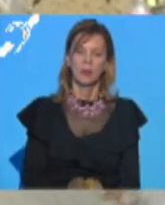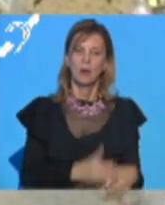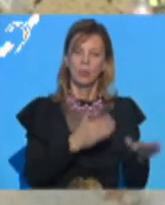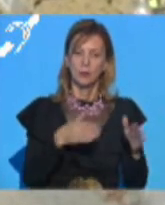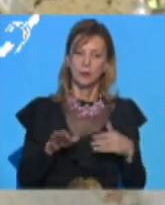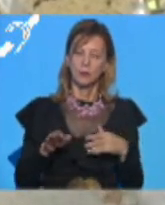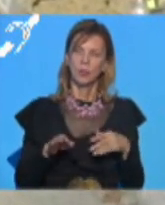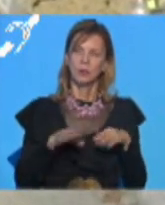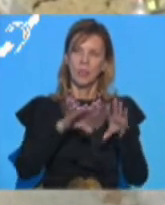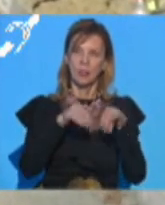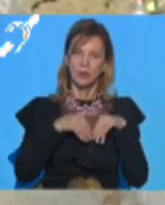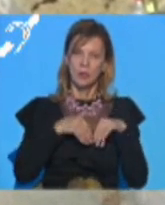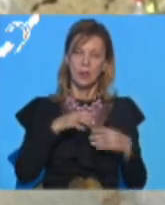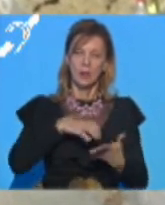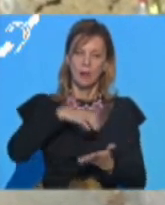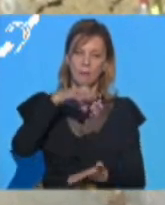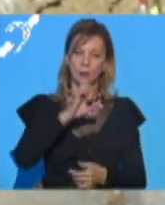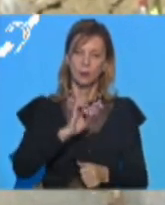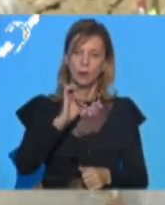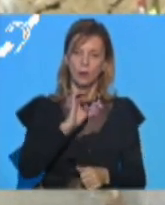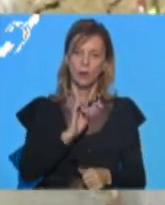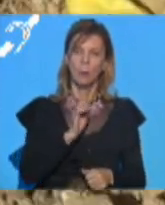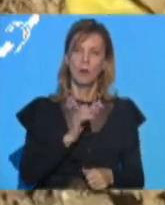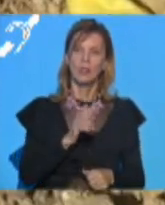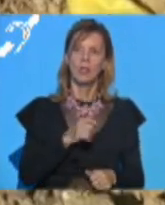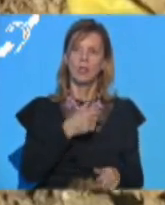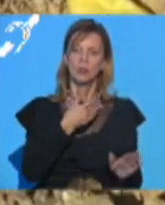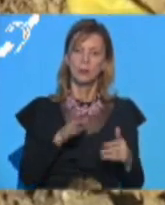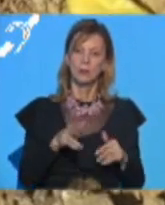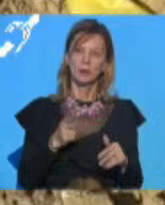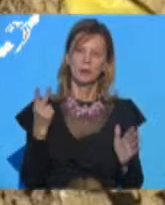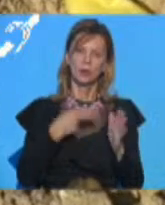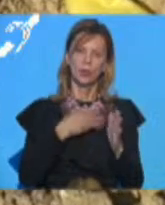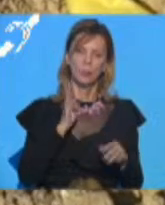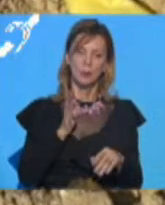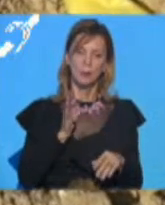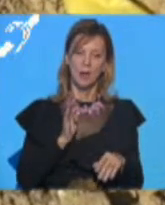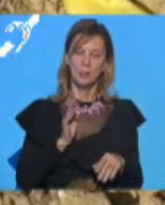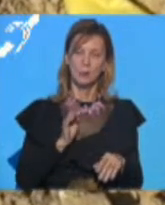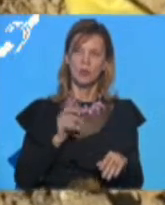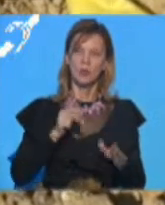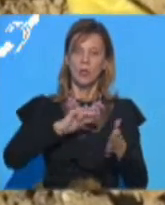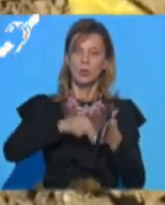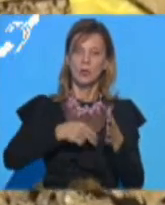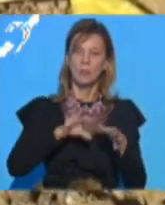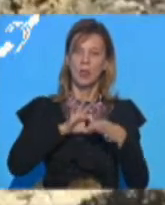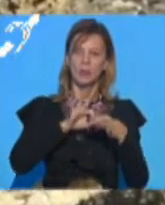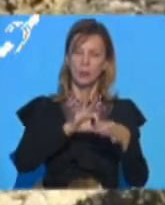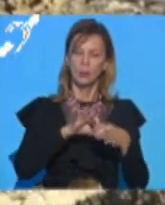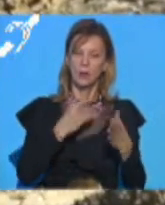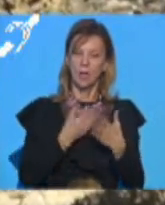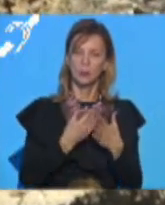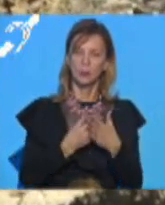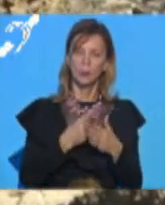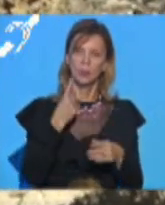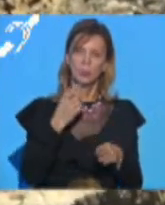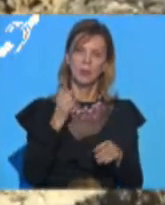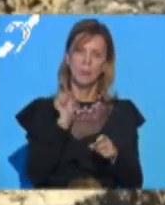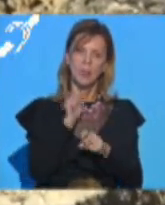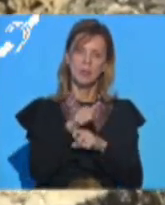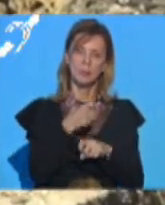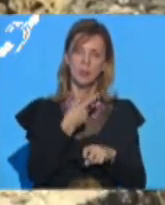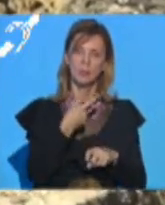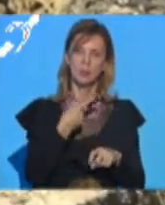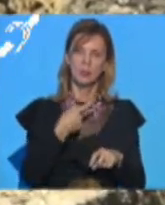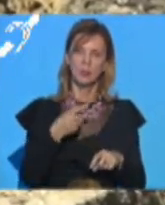Demersurile pentru accesarea fondurilor europene au început în 2014 și s-au concretizat prin semnarea contractului de finanțare în prima săptămână din